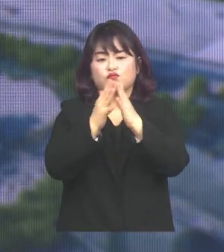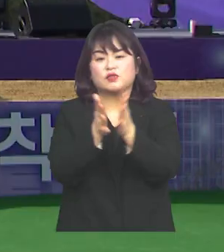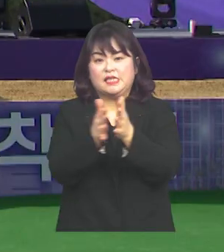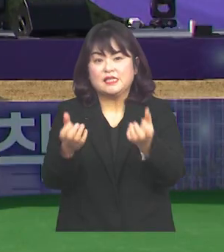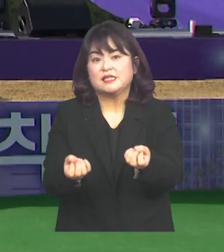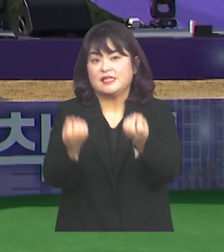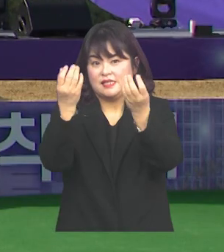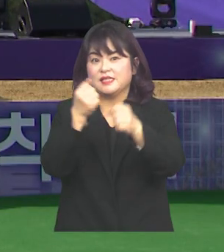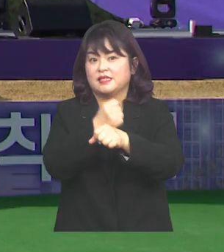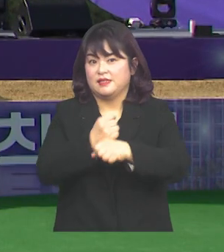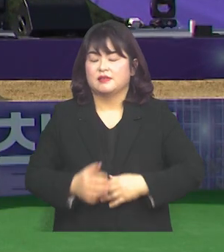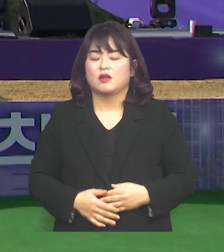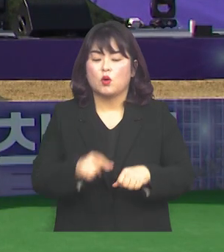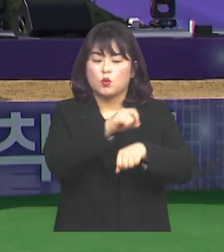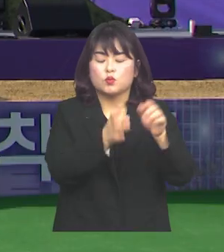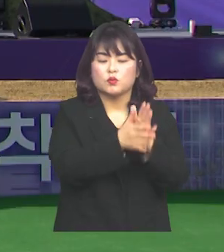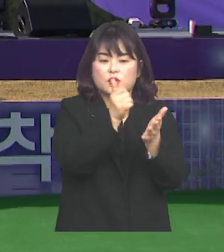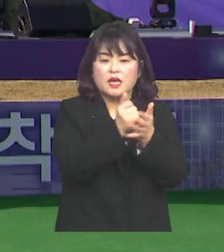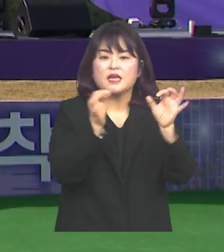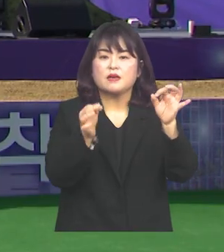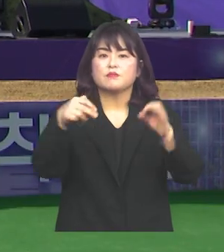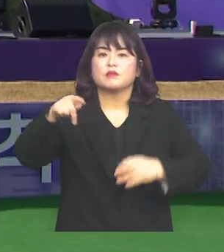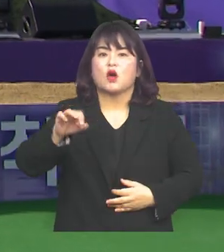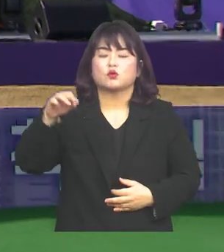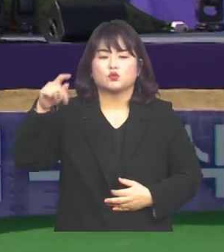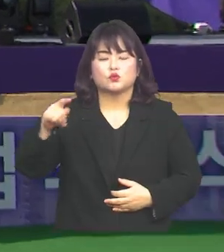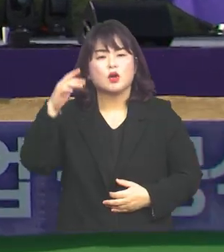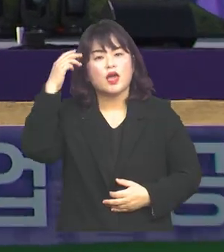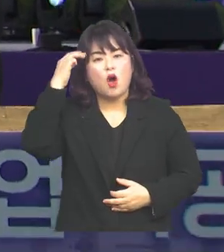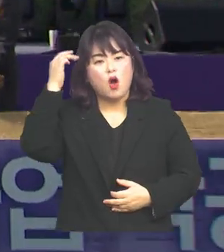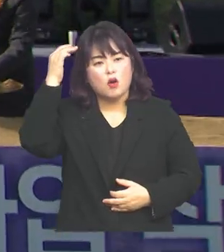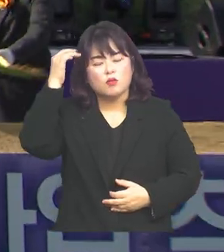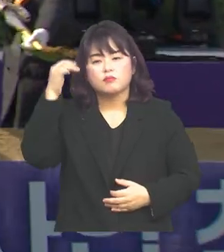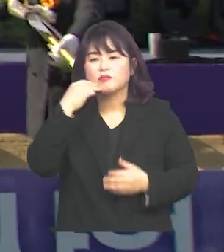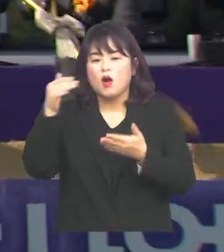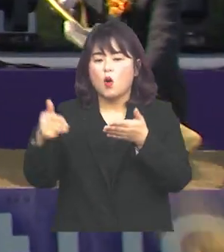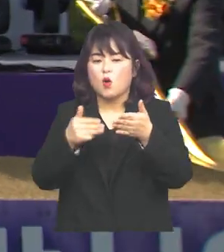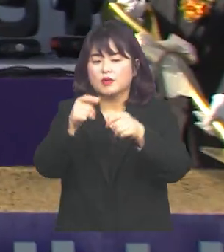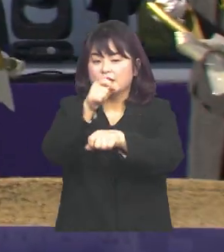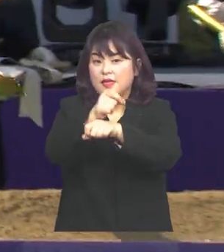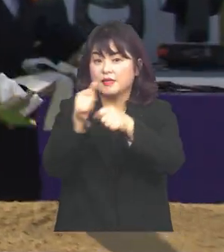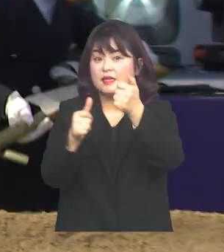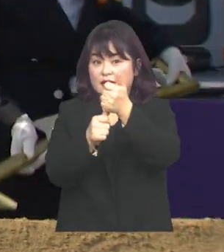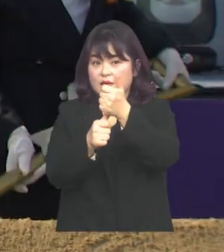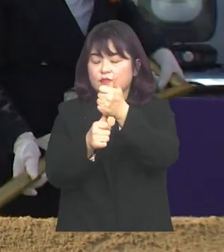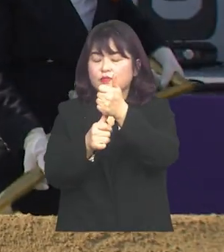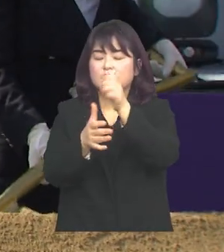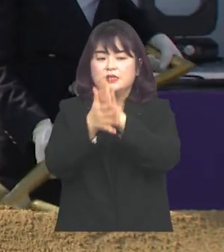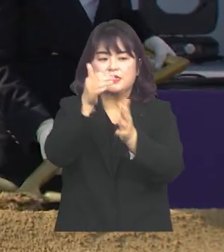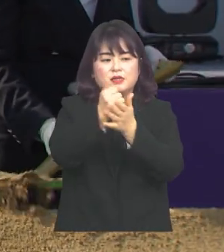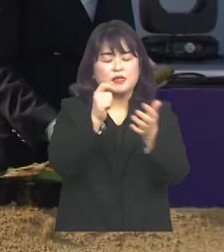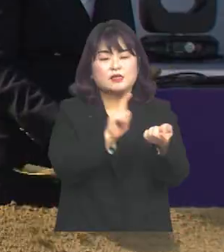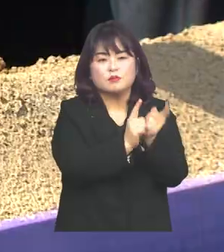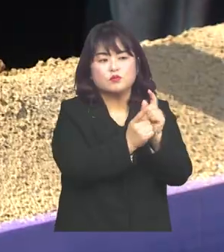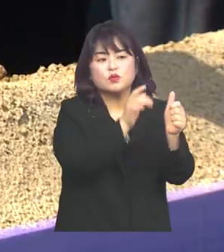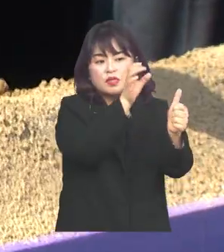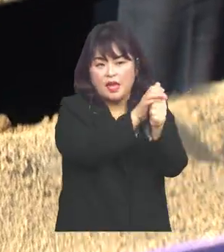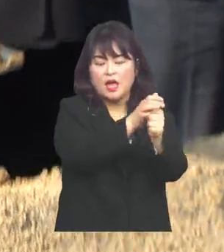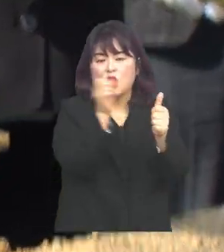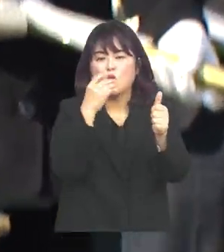착공식에는 이상일 용인특례시장과 김성중 경기도 행정일부지사, 경기주택도시공사 이종선 사장